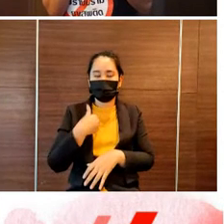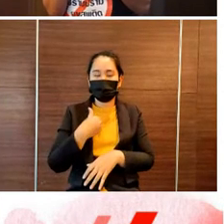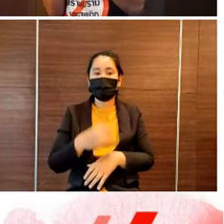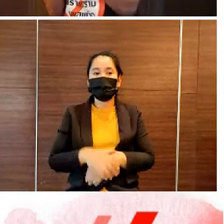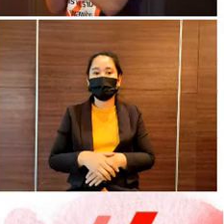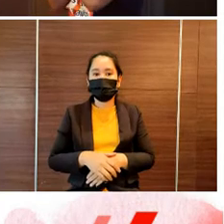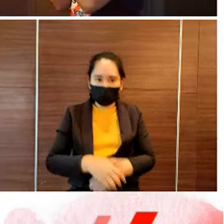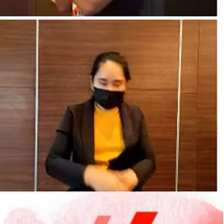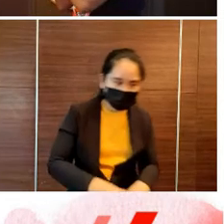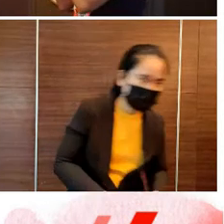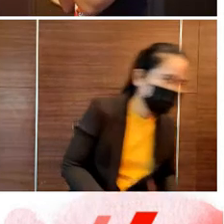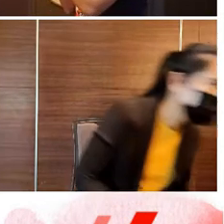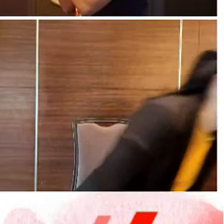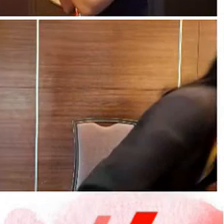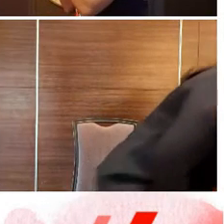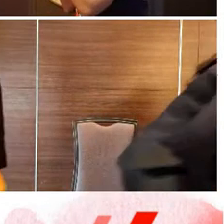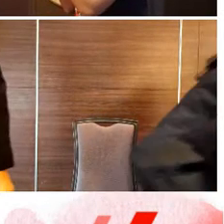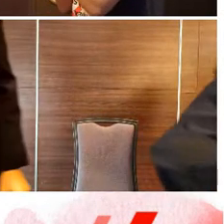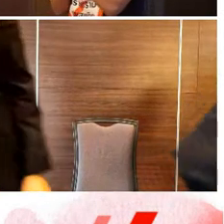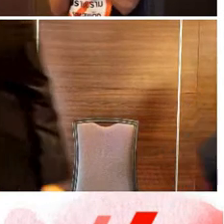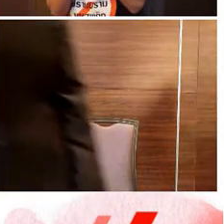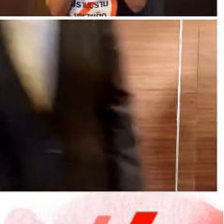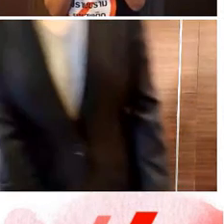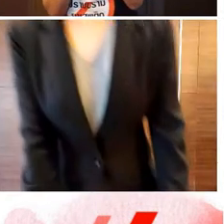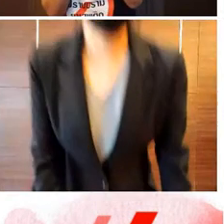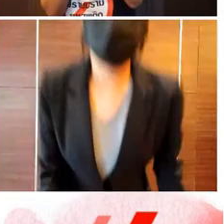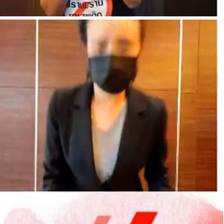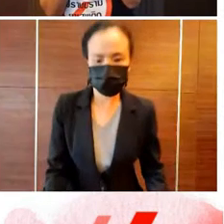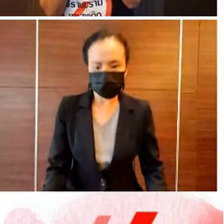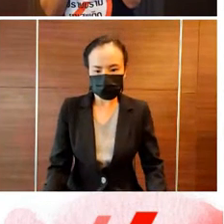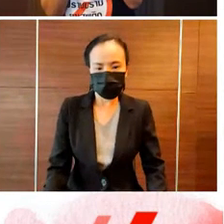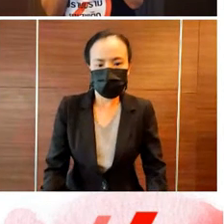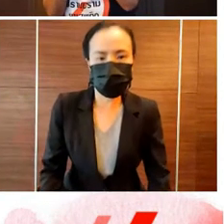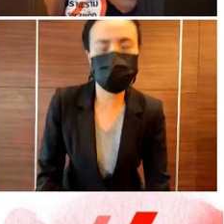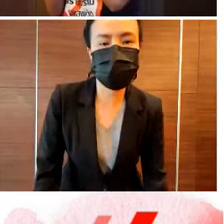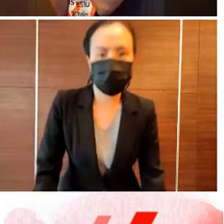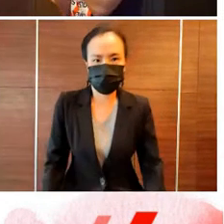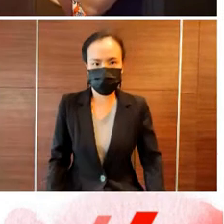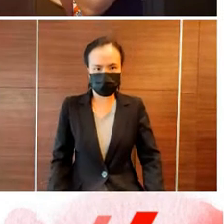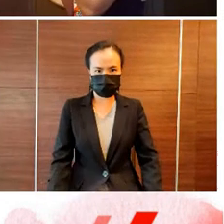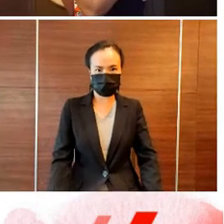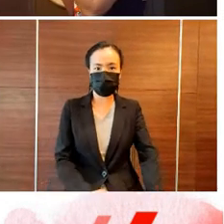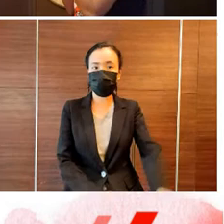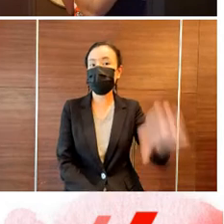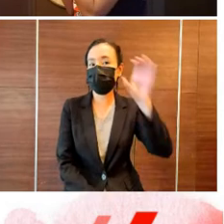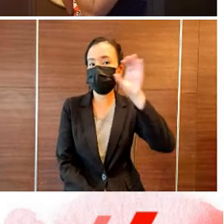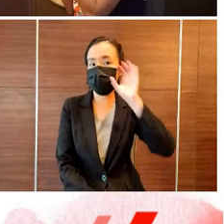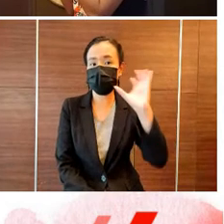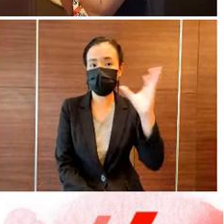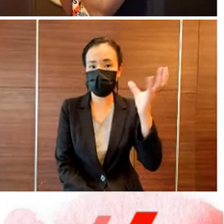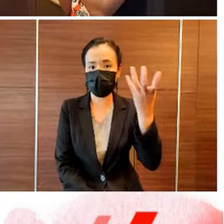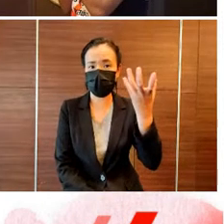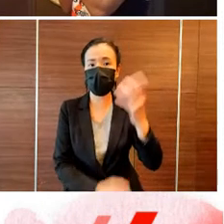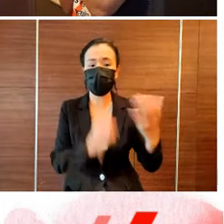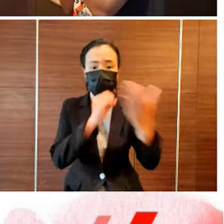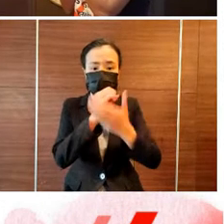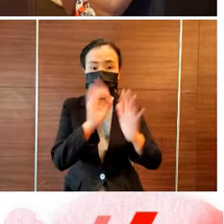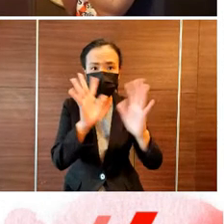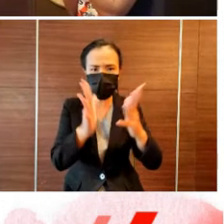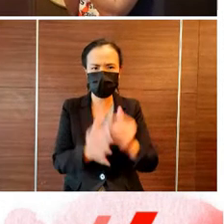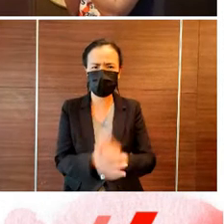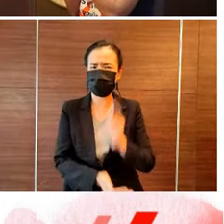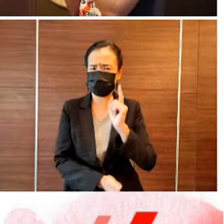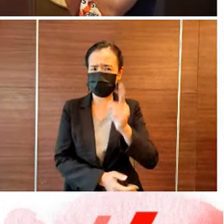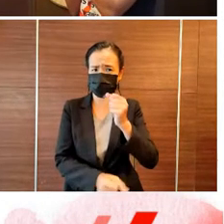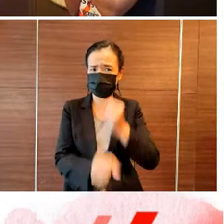ามันเลยทำให้การดีไซน์การจัดการยาเสพติดบ้านเราเป็นไปในลักษณะของเชื่อว่าโลกเราจะปลอดยาเสพติดได้ซึ่งไม่จริง